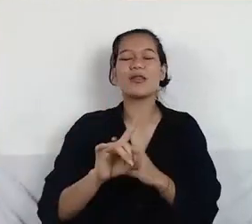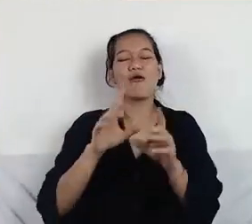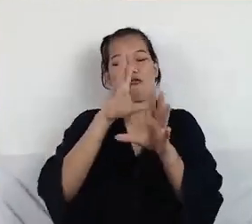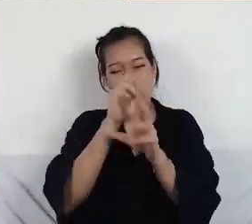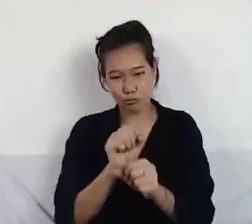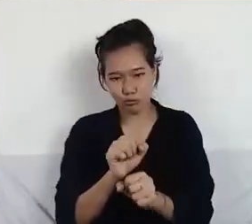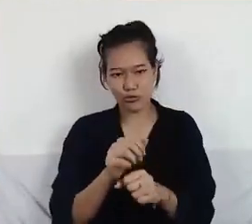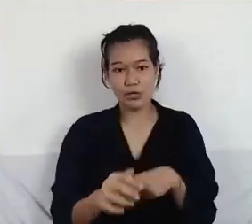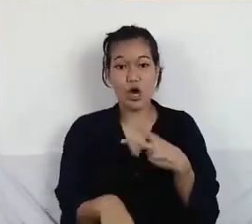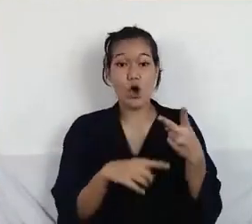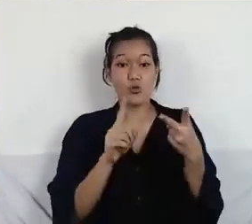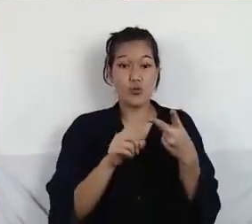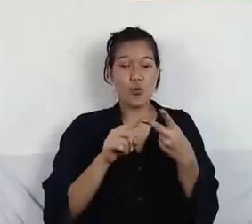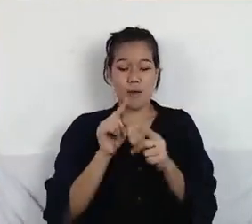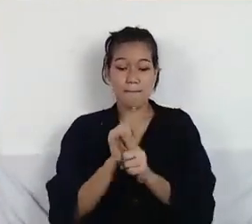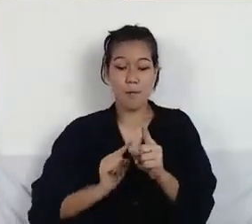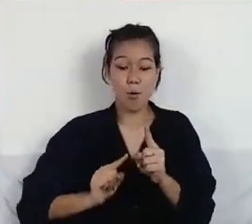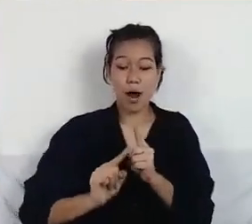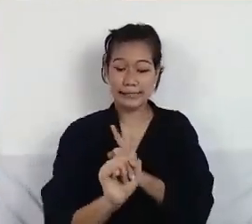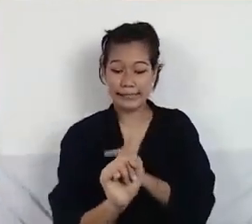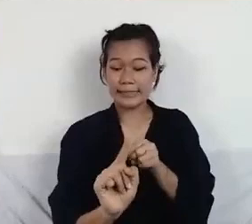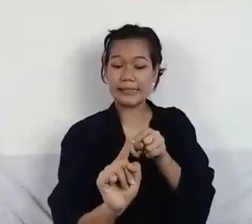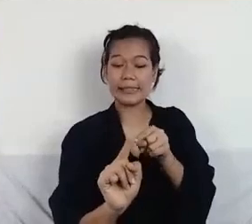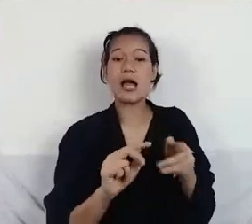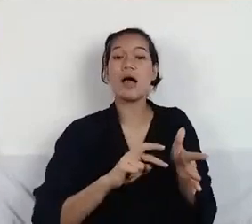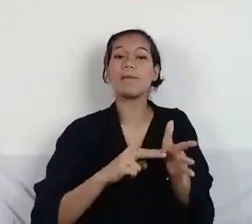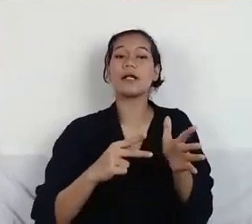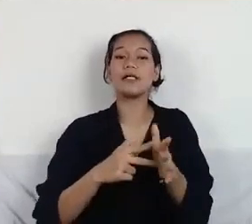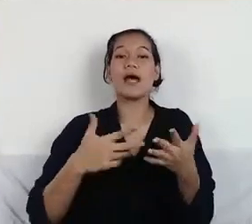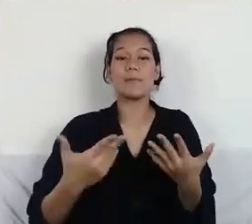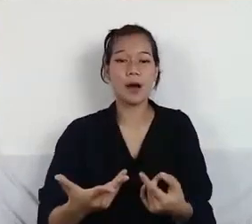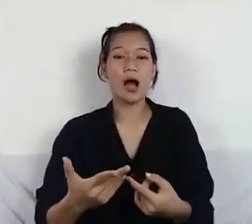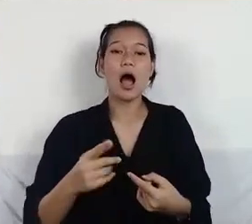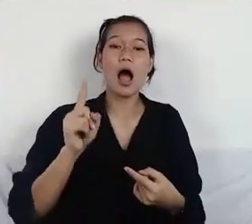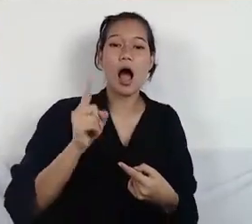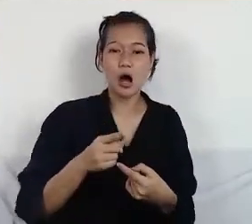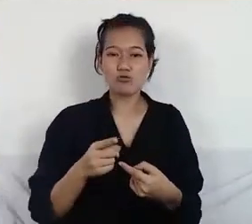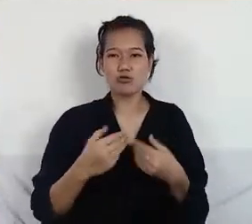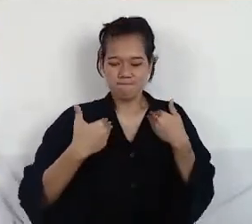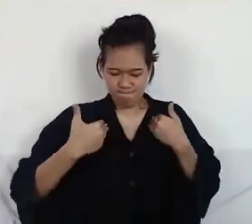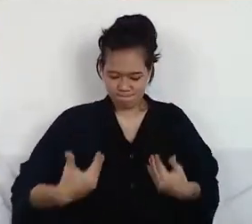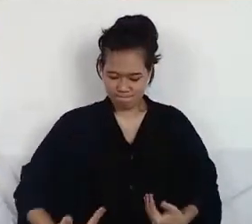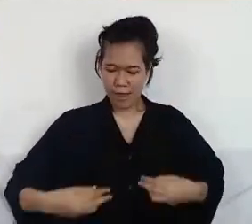saudaraku, ketika kamu jadi duta, maka junjunglah adab.